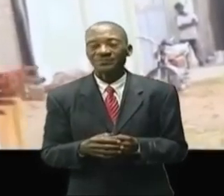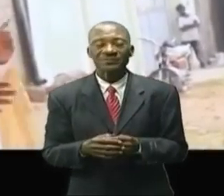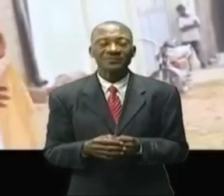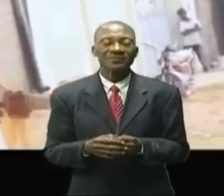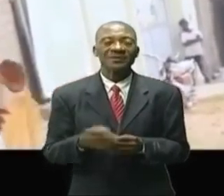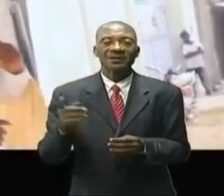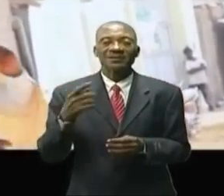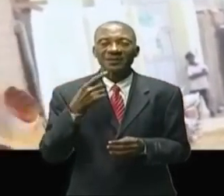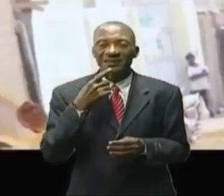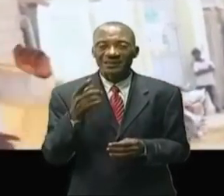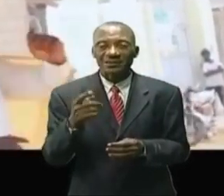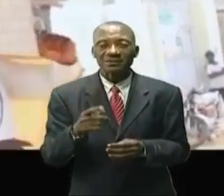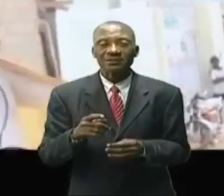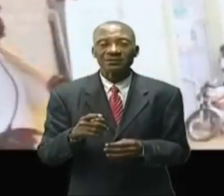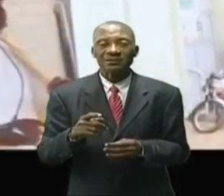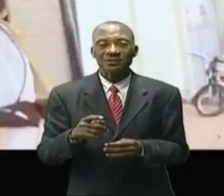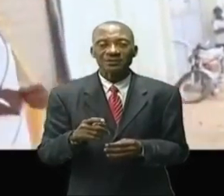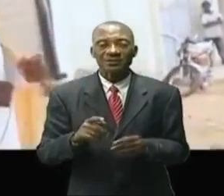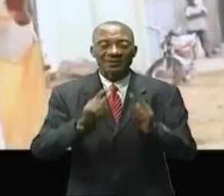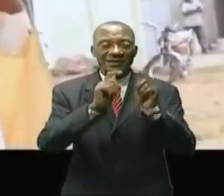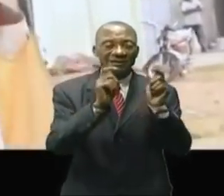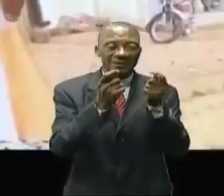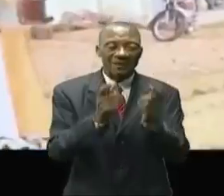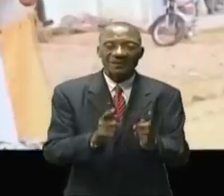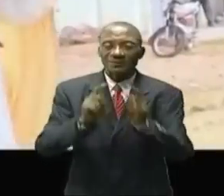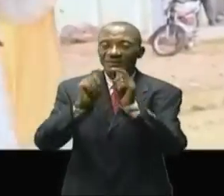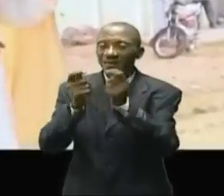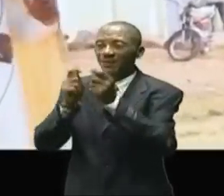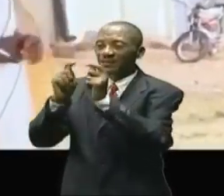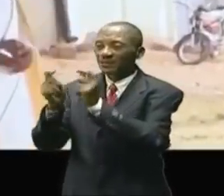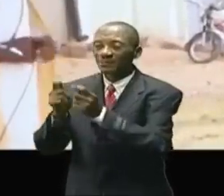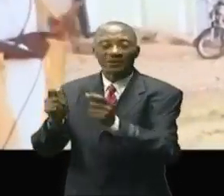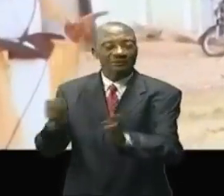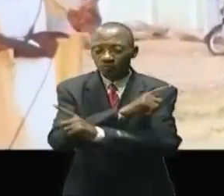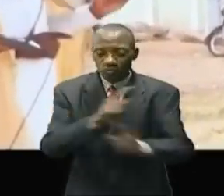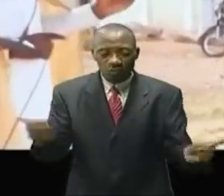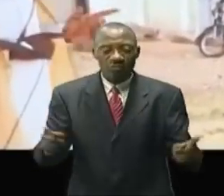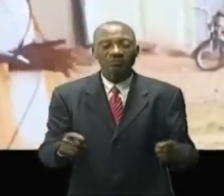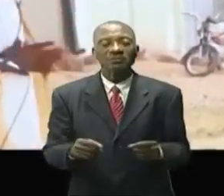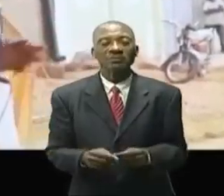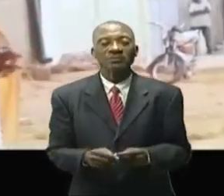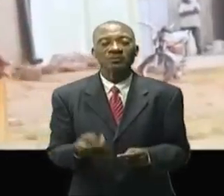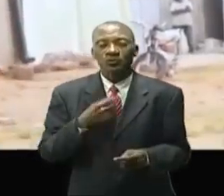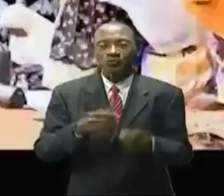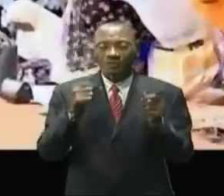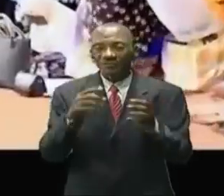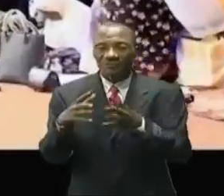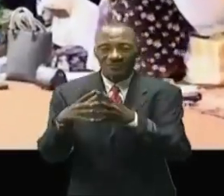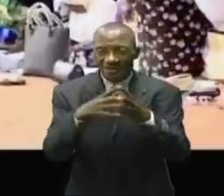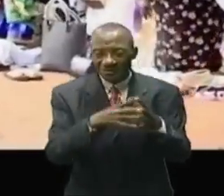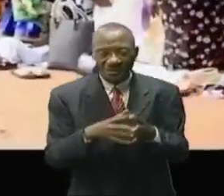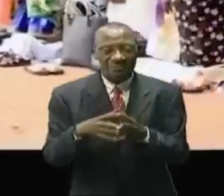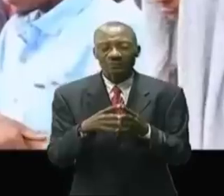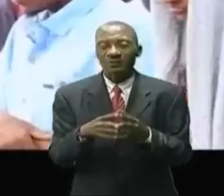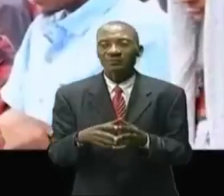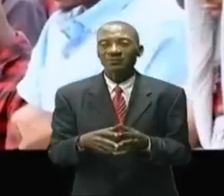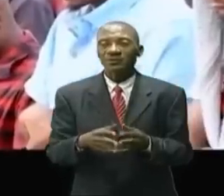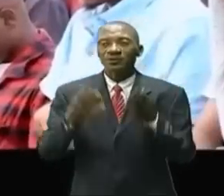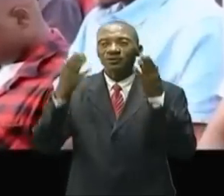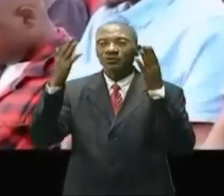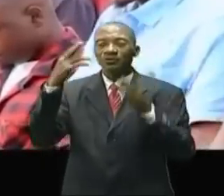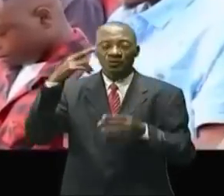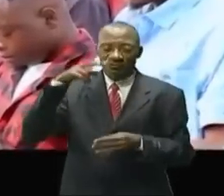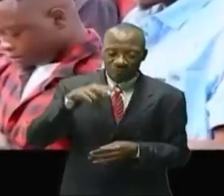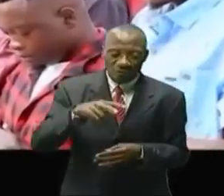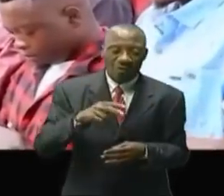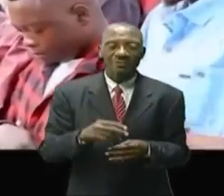qui voulons-nous donner cette charge de nous représenter. Et Dieu voit votre choix. Profitant de cette commémoration,